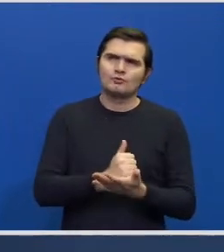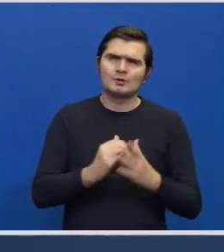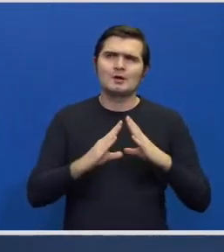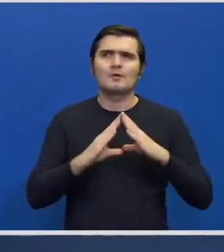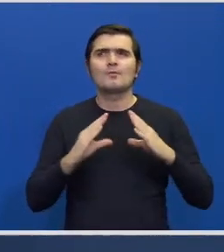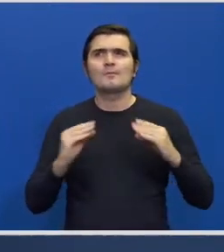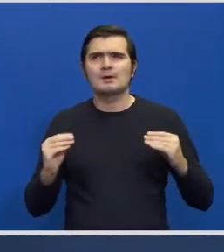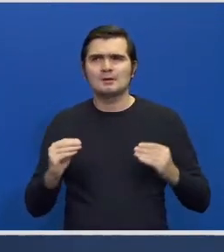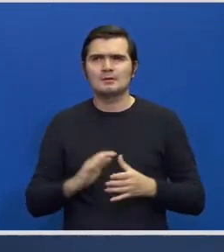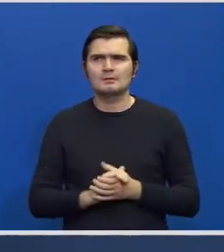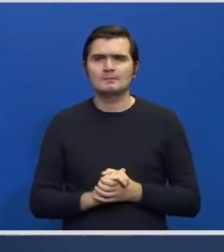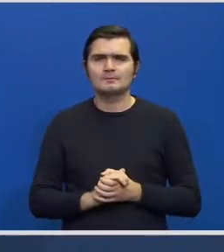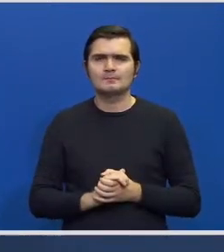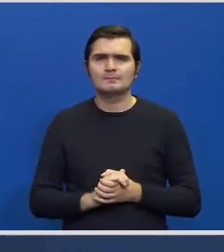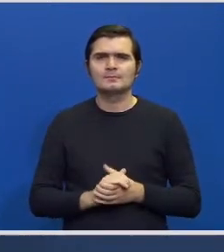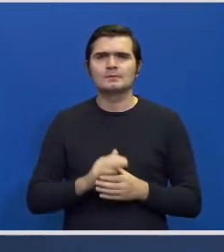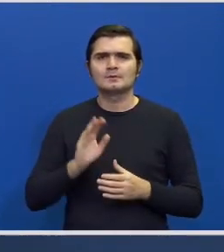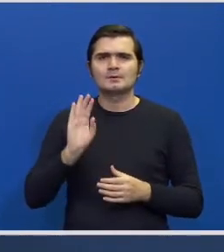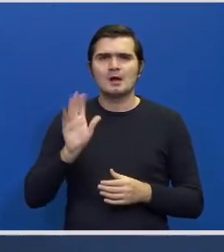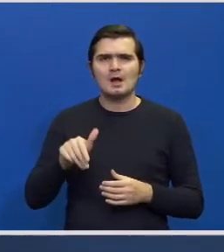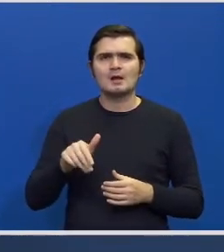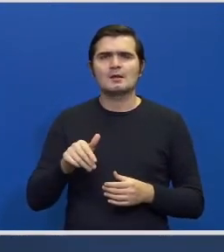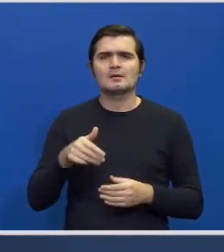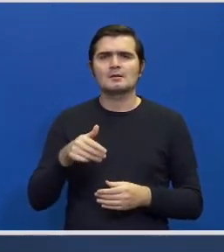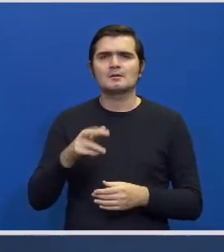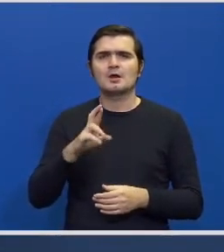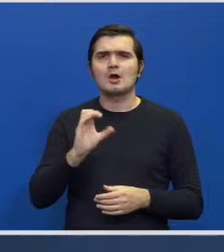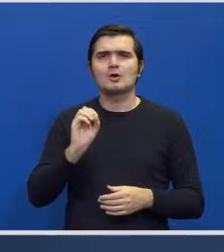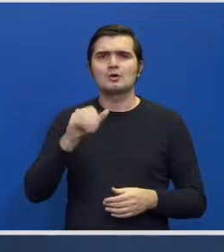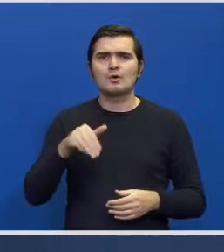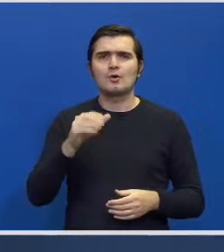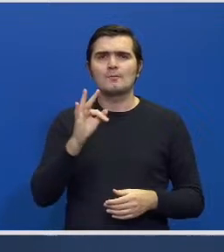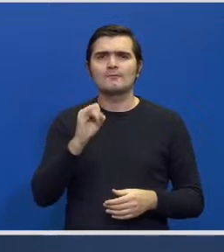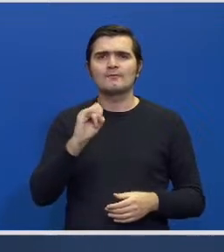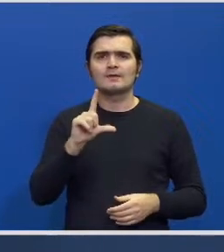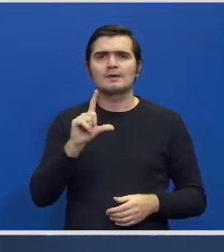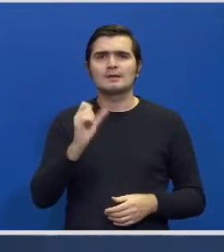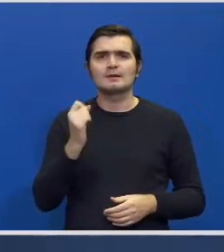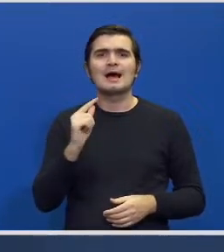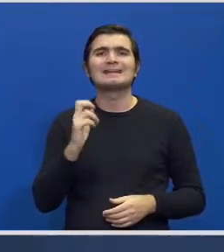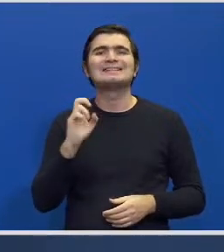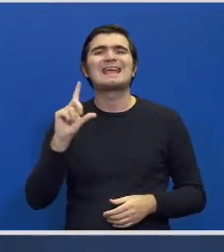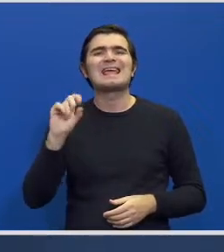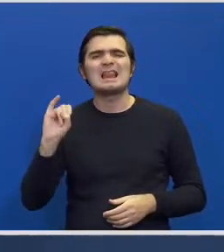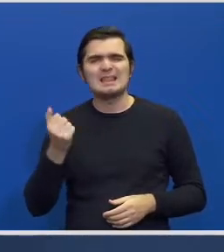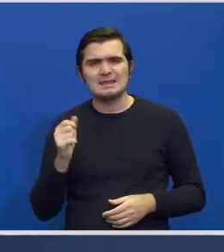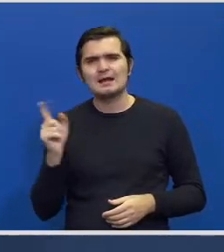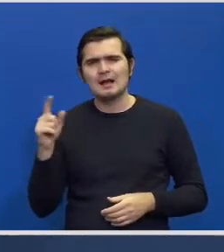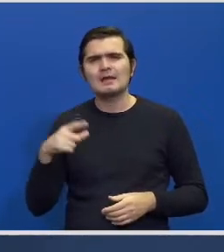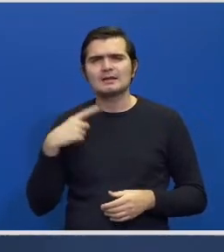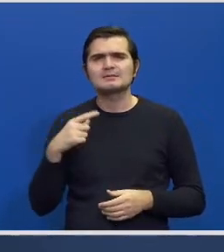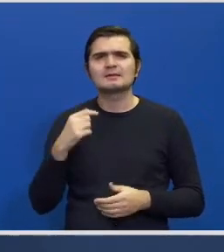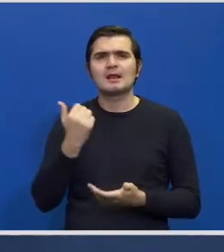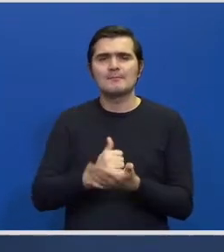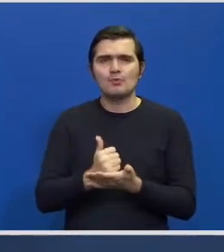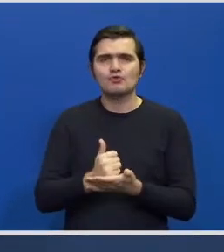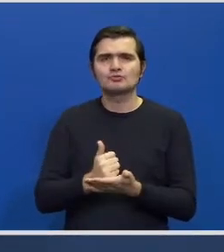Deci Poșta Română, având romfilatelia care funcționează în